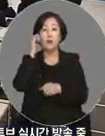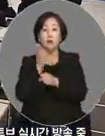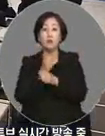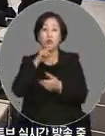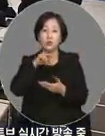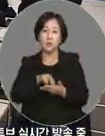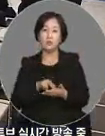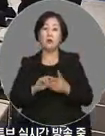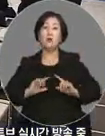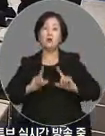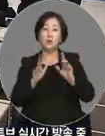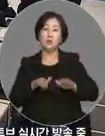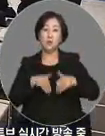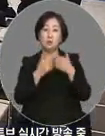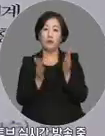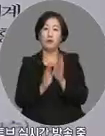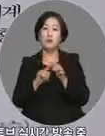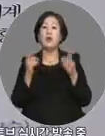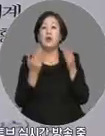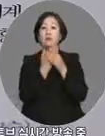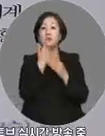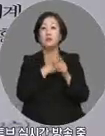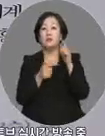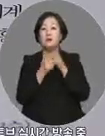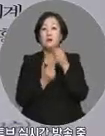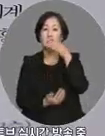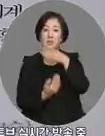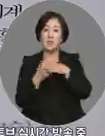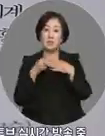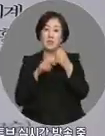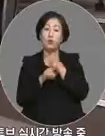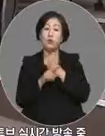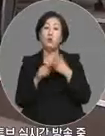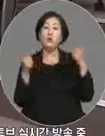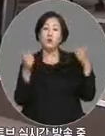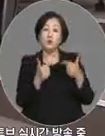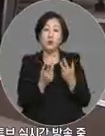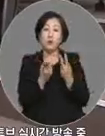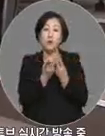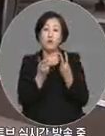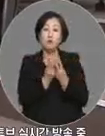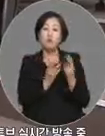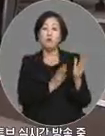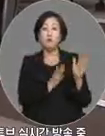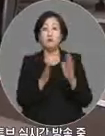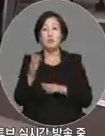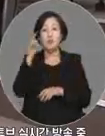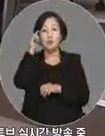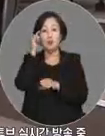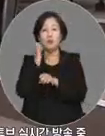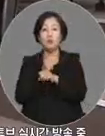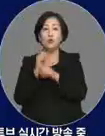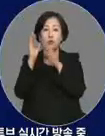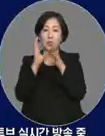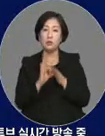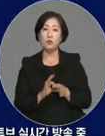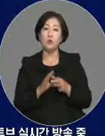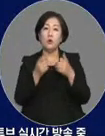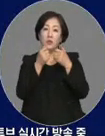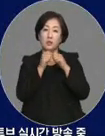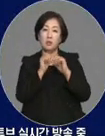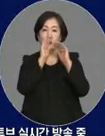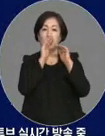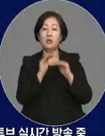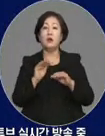연구센터는 동남권 지역의 미세먼지 발생 원인을 규명하고 저감 대책을 수립하는 연구를 진행하게 됩니다.